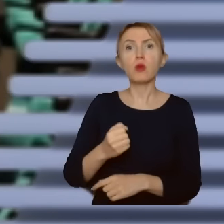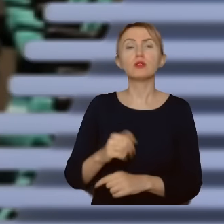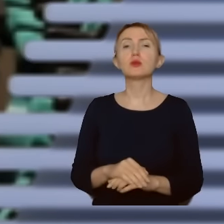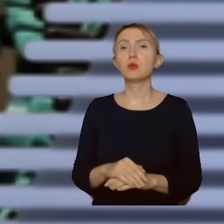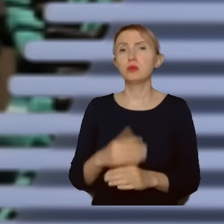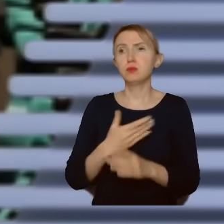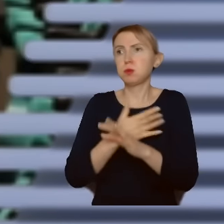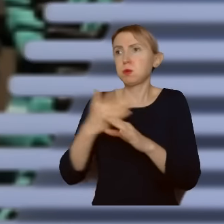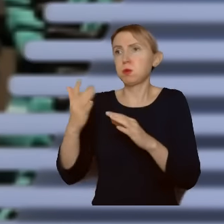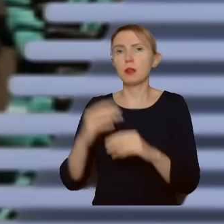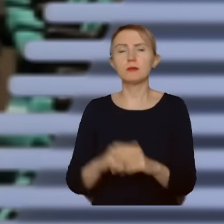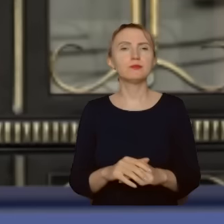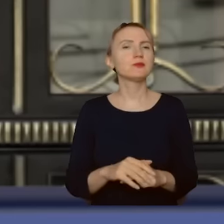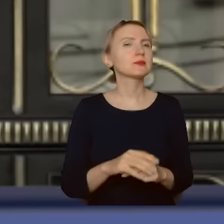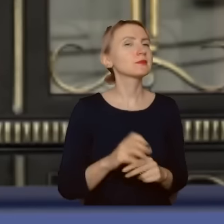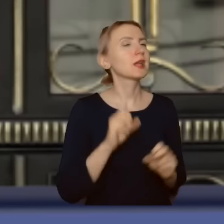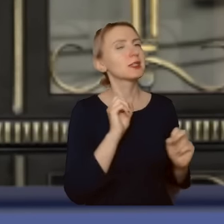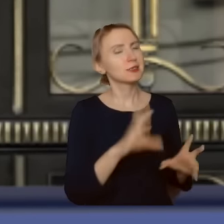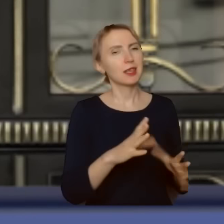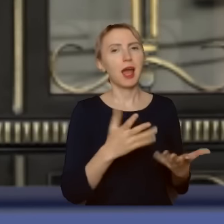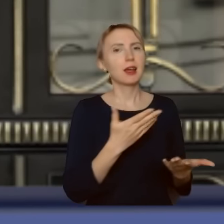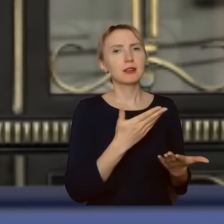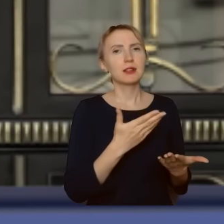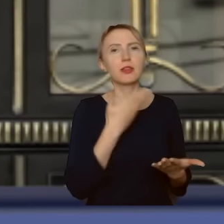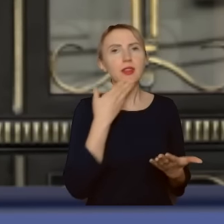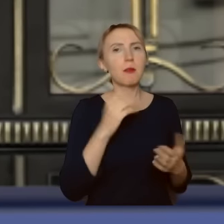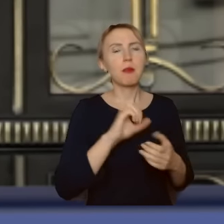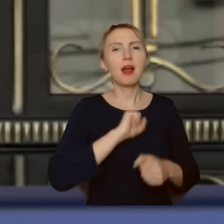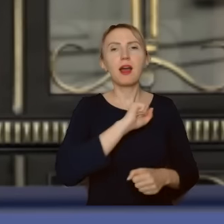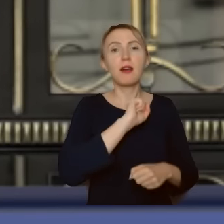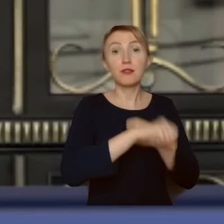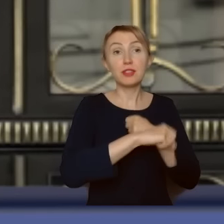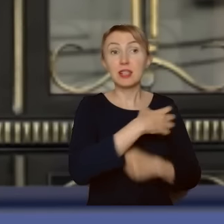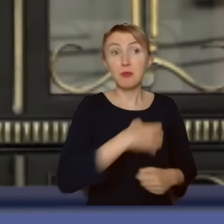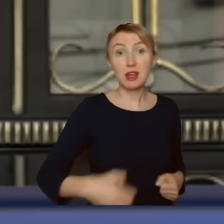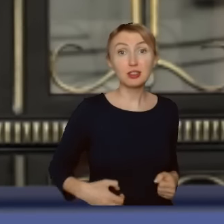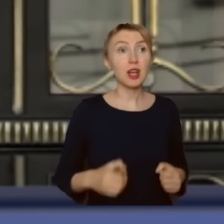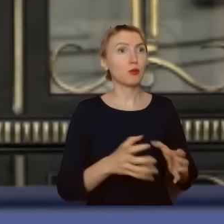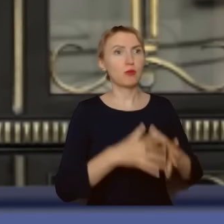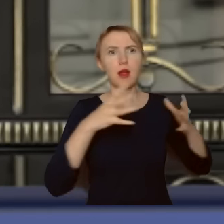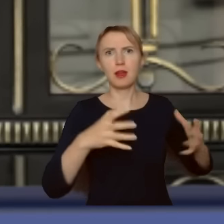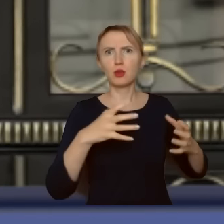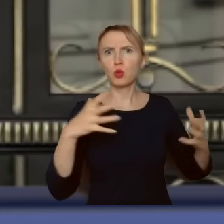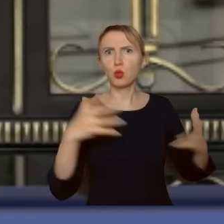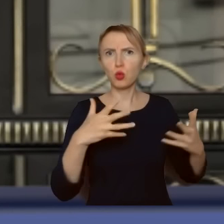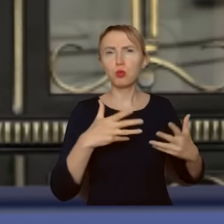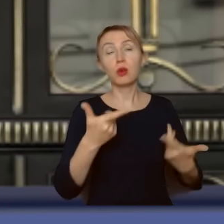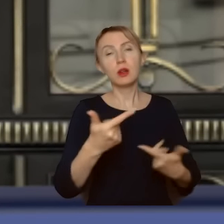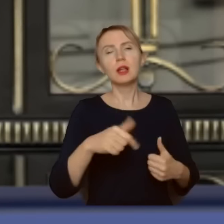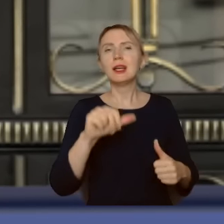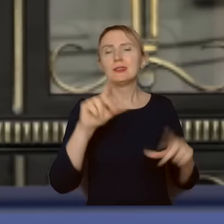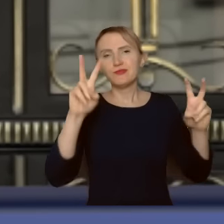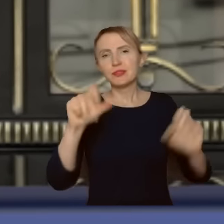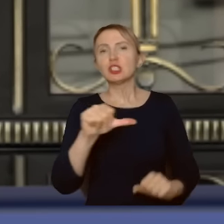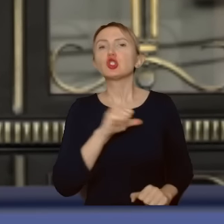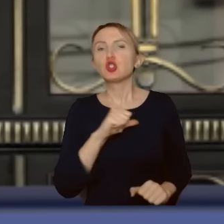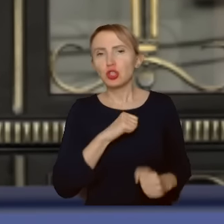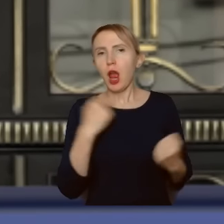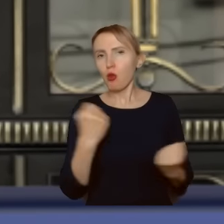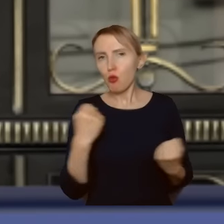dalej. Tak, brak powołania wicemarszałków z największego klubu, no tych grzechów, takich wielkich grzechów,